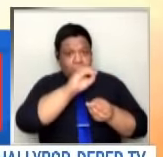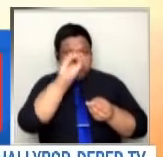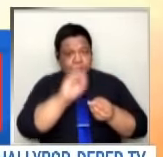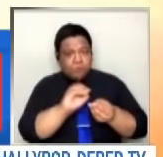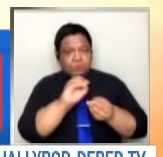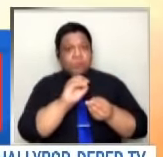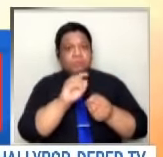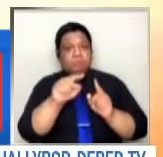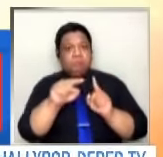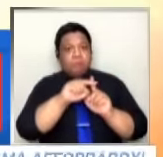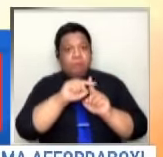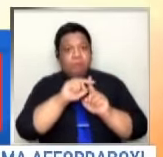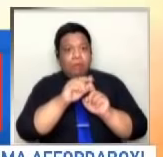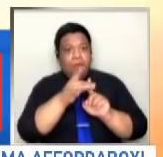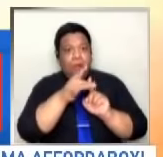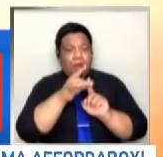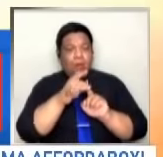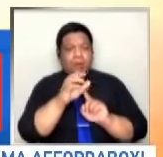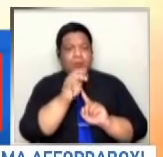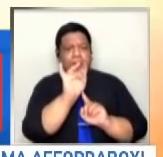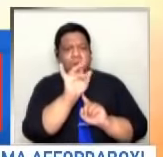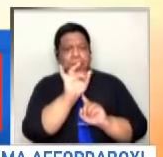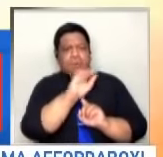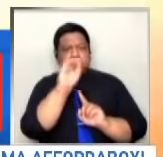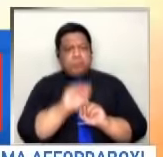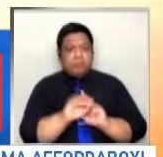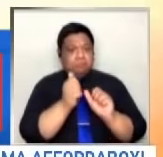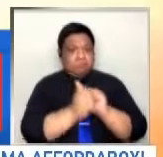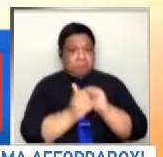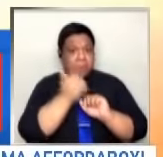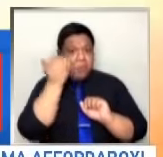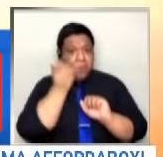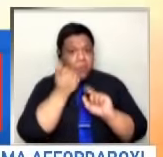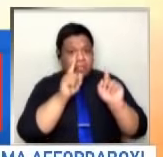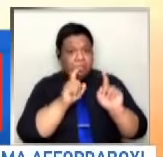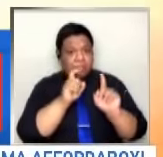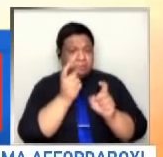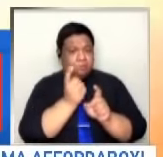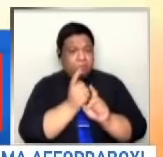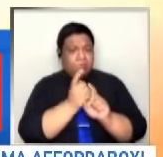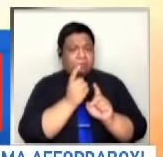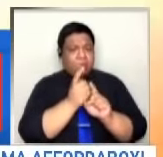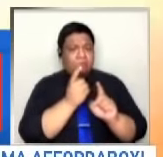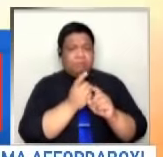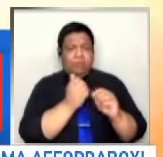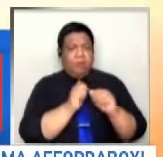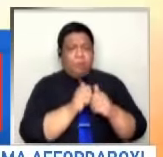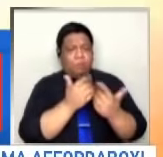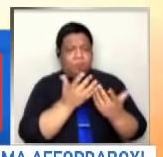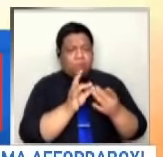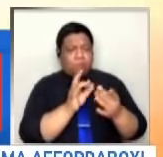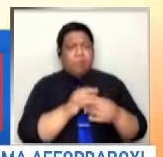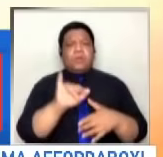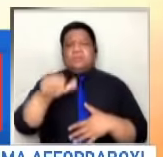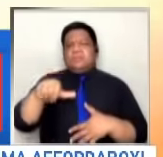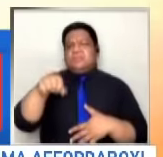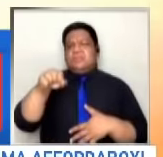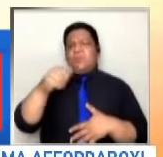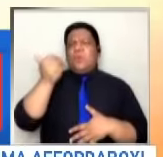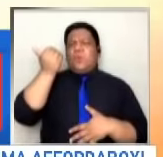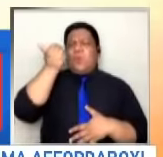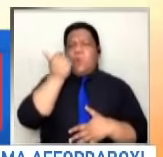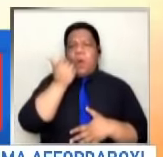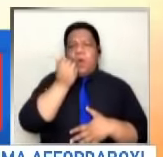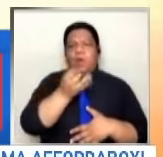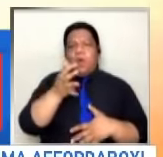ho ba ang inyong masasabi rito? Well, kinukulang na talaga tayo sa testing. And the part na